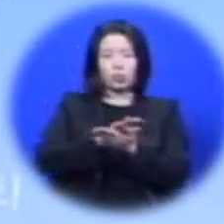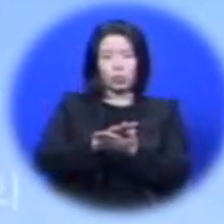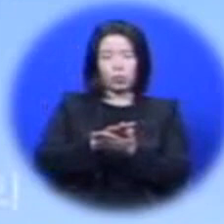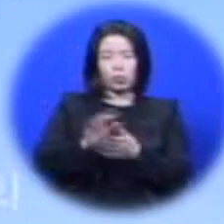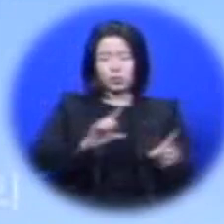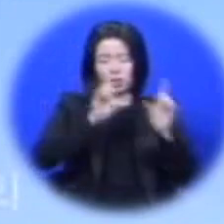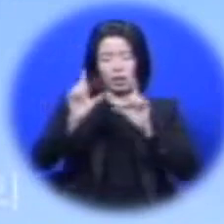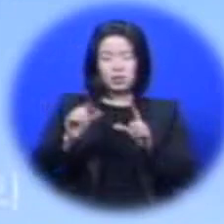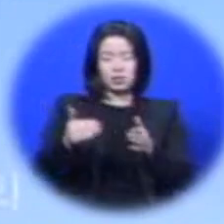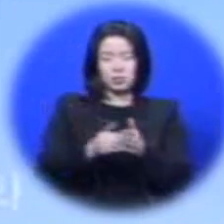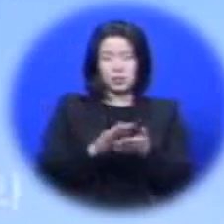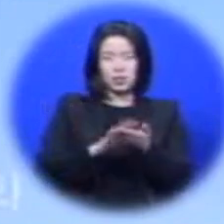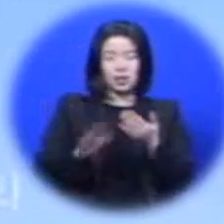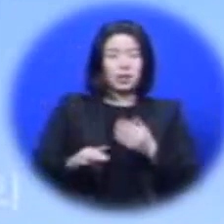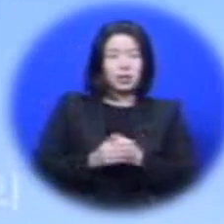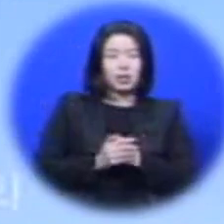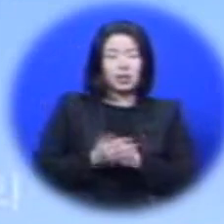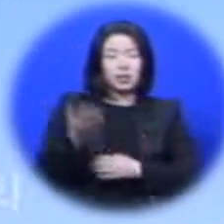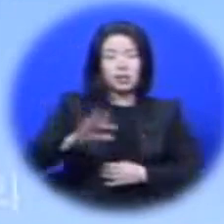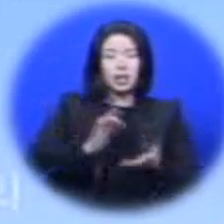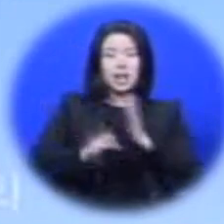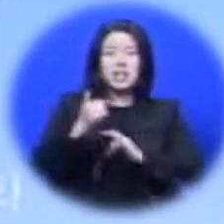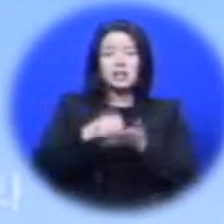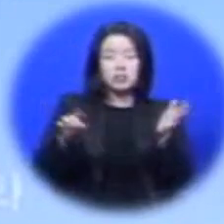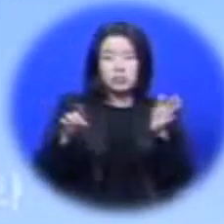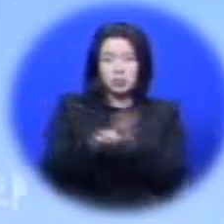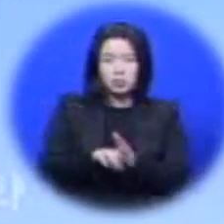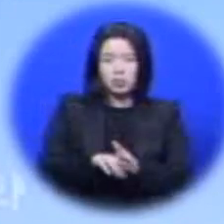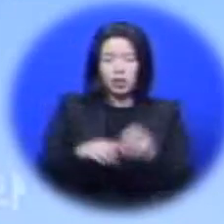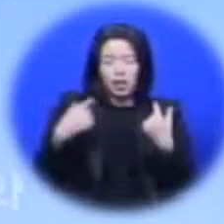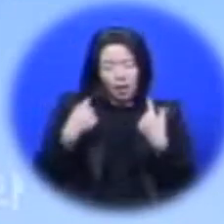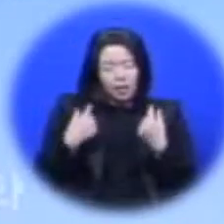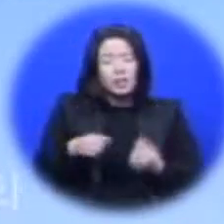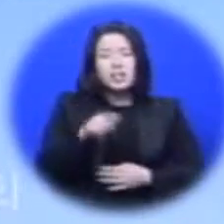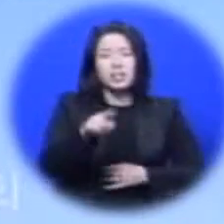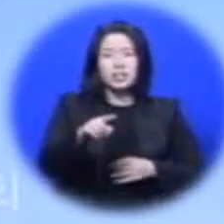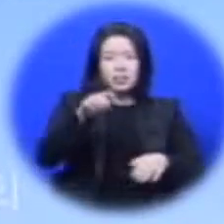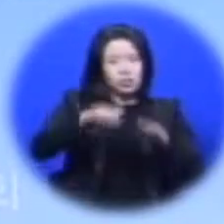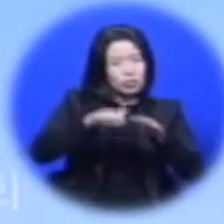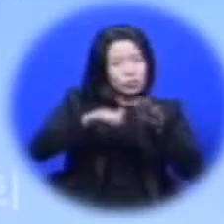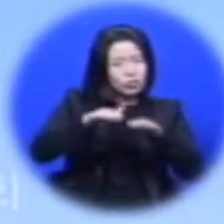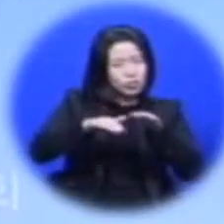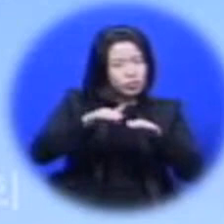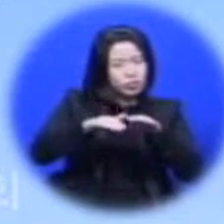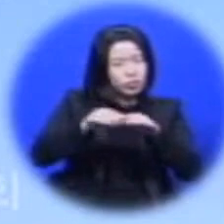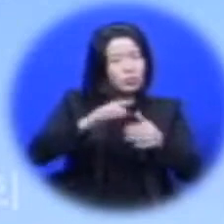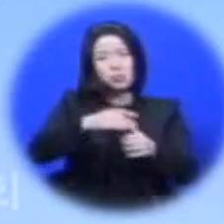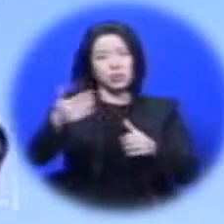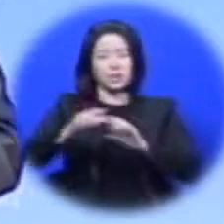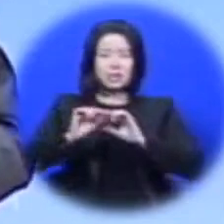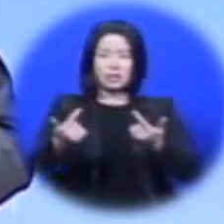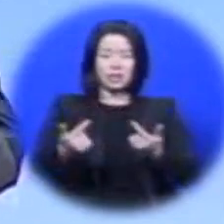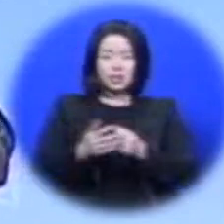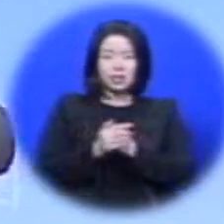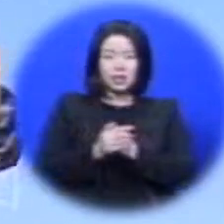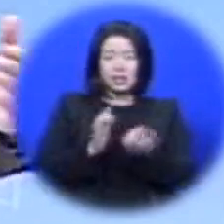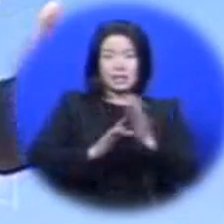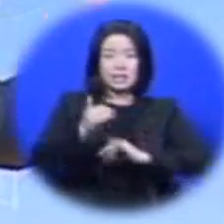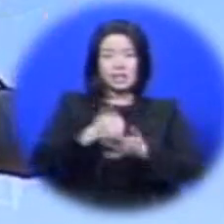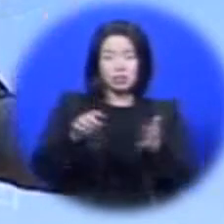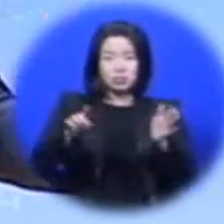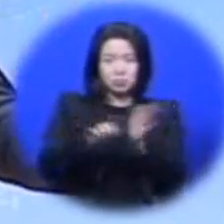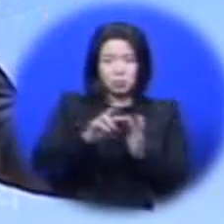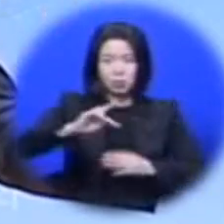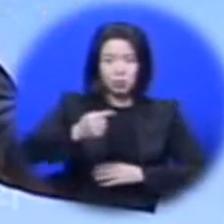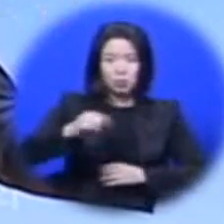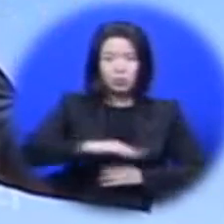우리가. 그런데 예수를 믿고도 여전히 그 수준에서 벗어나지 못하는 겁니다. 예수님을 믿고도 우리는